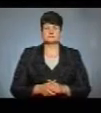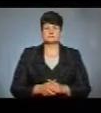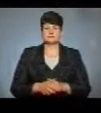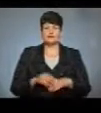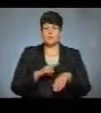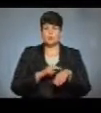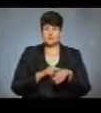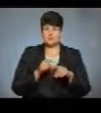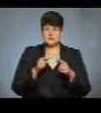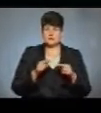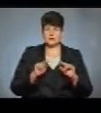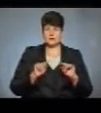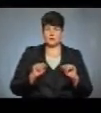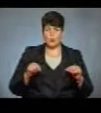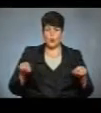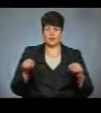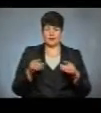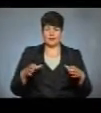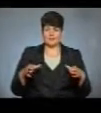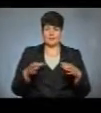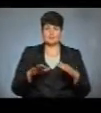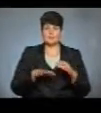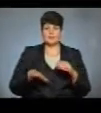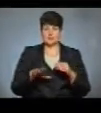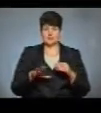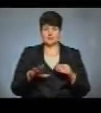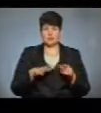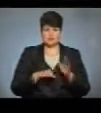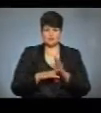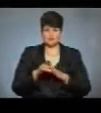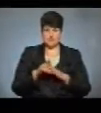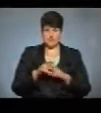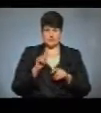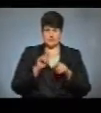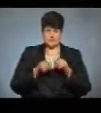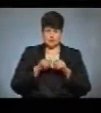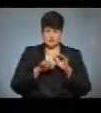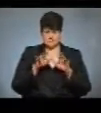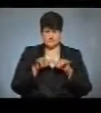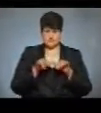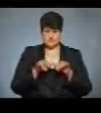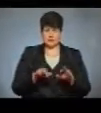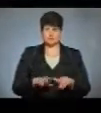Поліцейські огородили територію, на якій відбувалося захоплення, та розпочали слідчі дії.